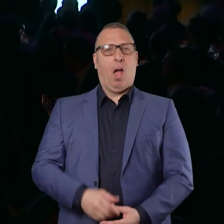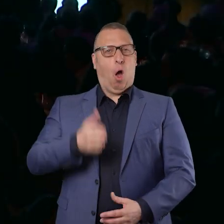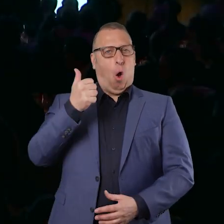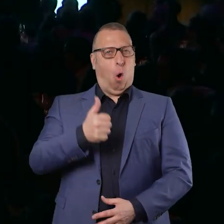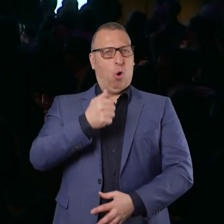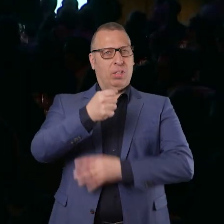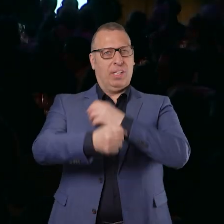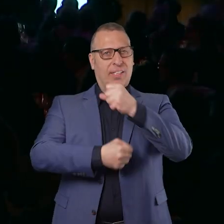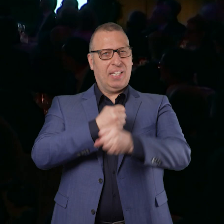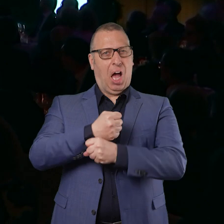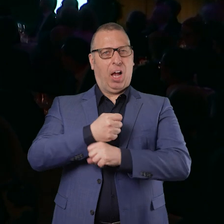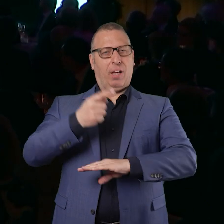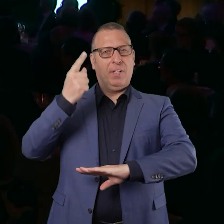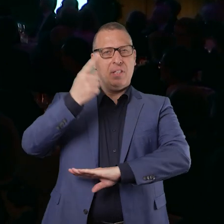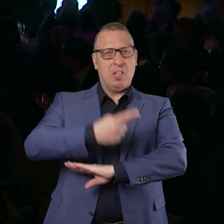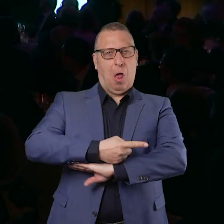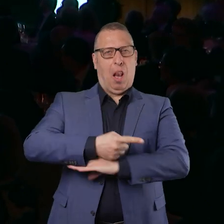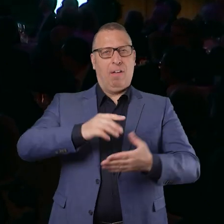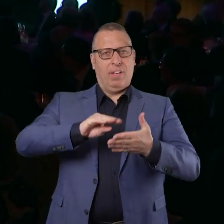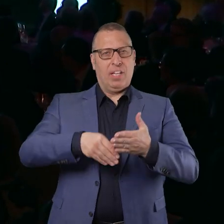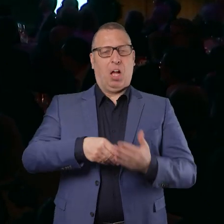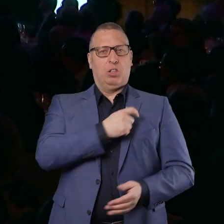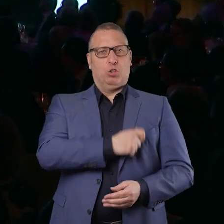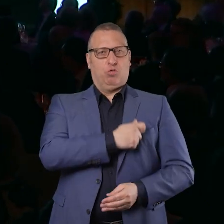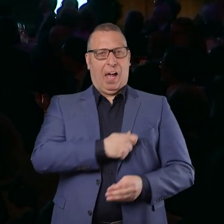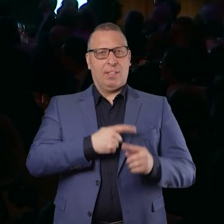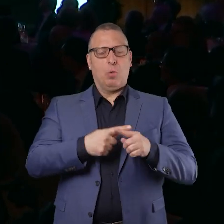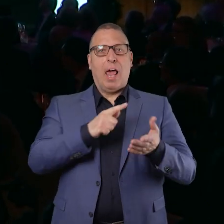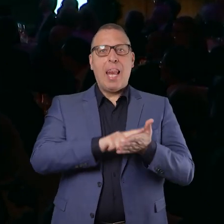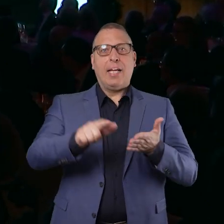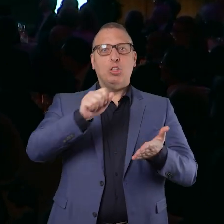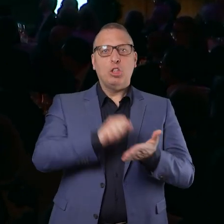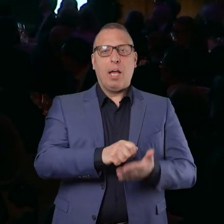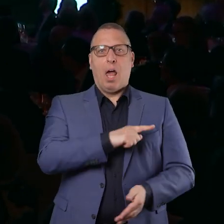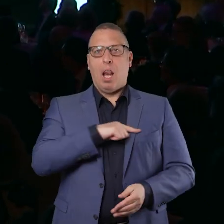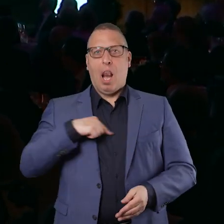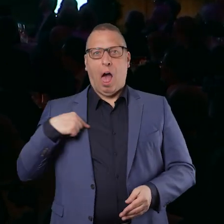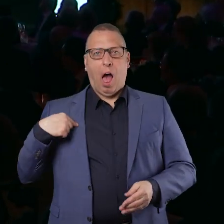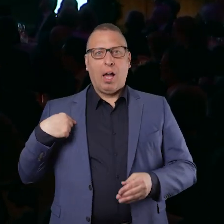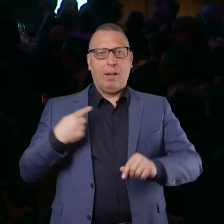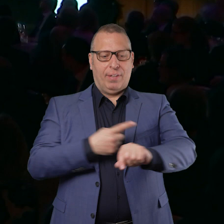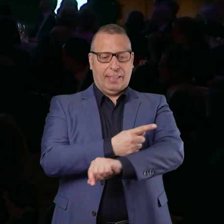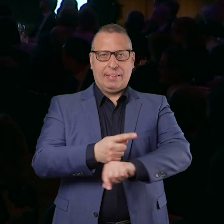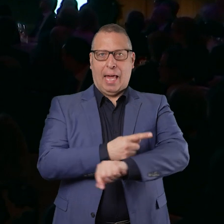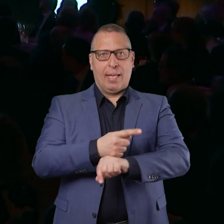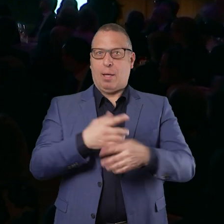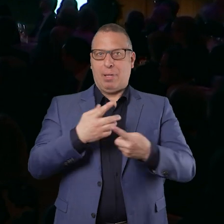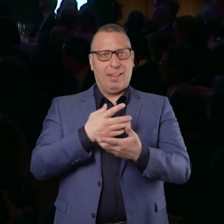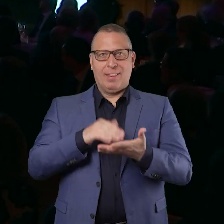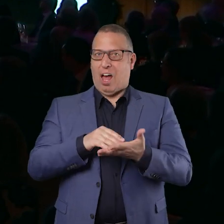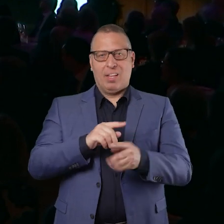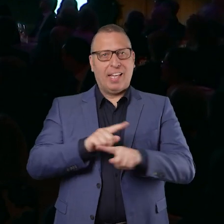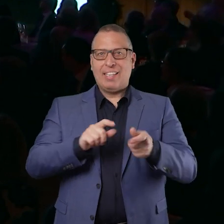Ja, 100 Jahre Zollvertrag Schweiz-Liechtenstein. Lange Zeit, aber etwas hat sich in all diesen Jahren